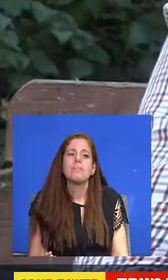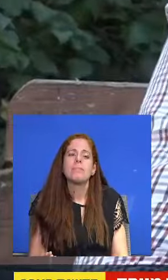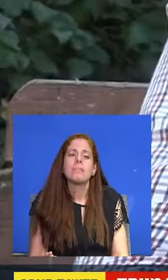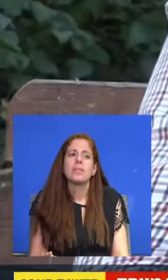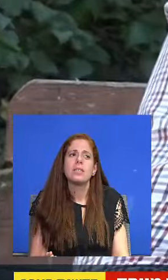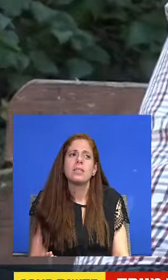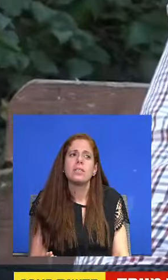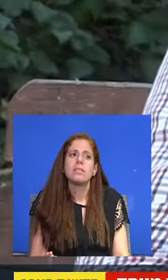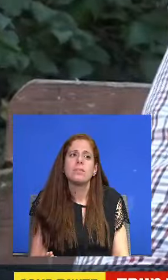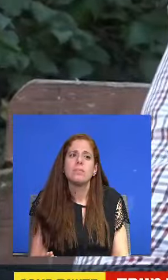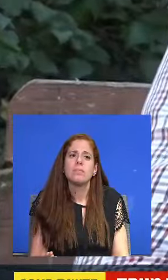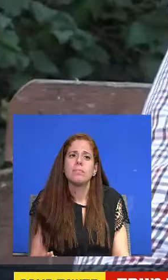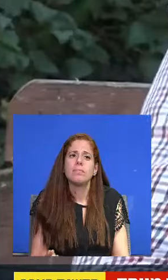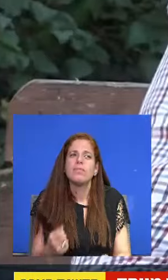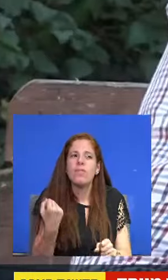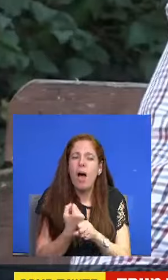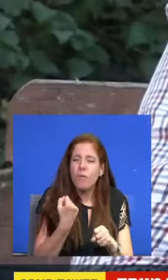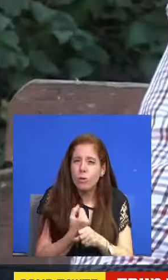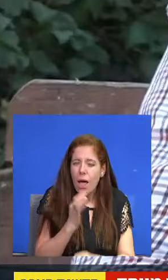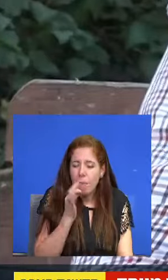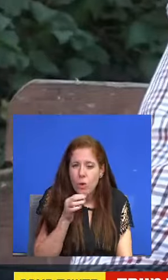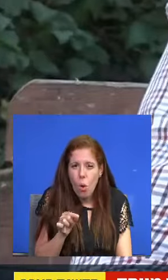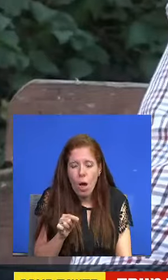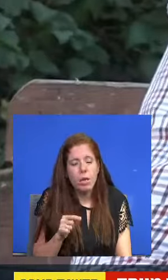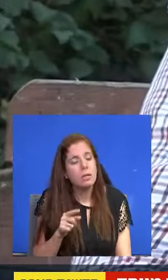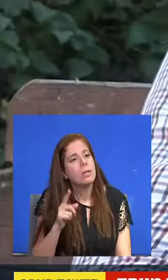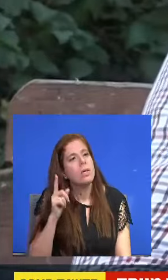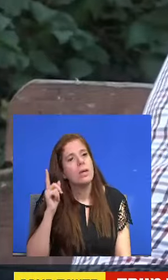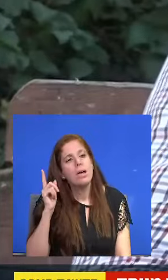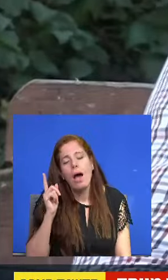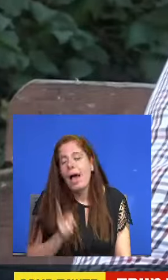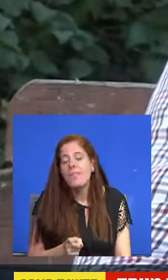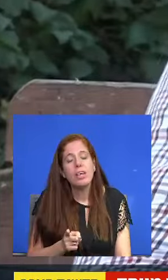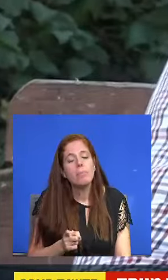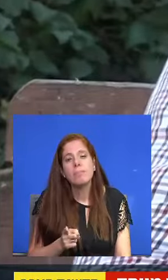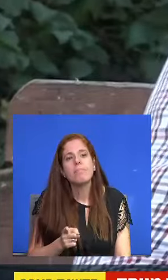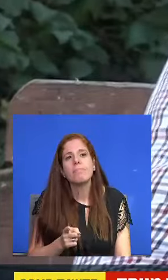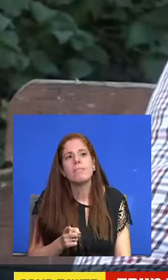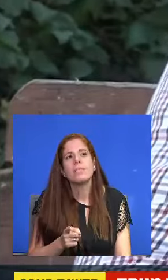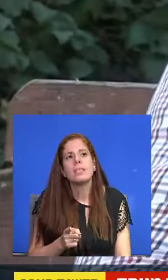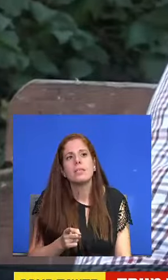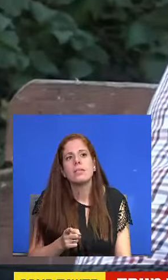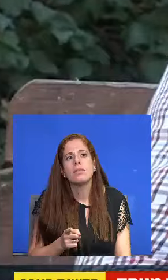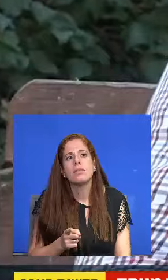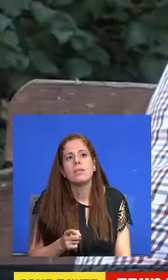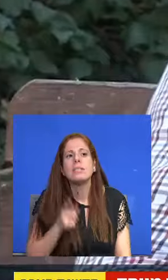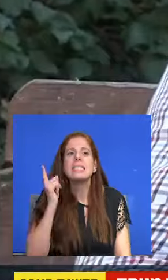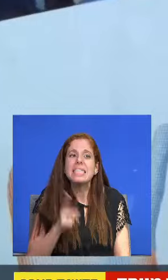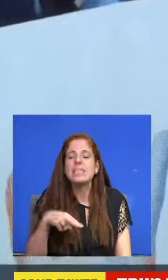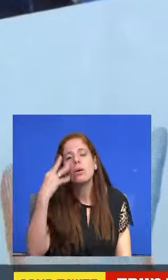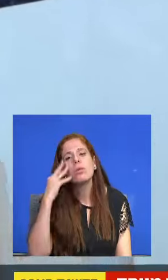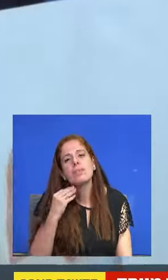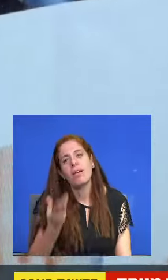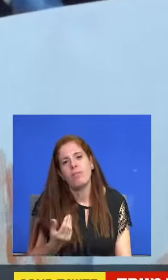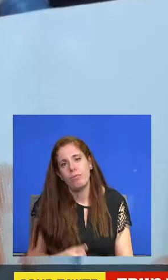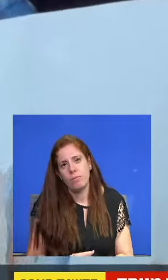Was war? Und diese Jugendarbeit und eines, die wir müssen. Bei uns muss es mehr Spaß machen. So,